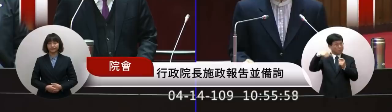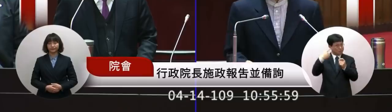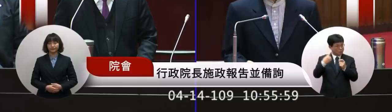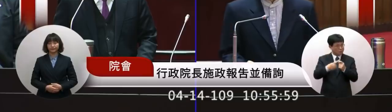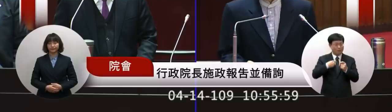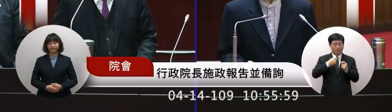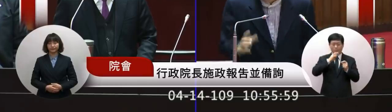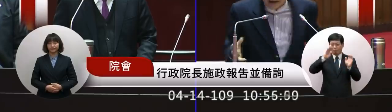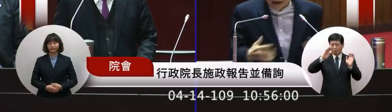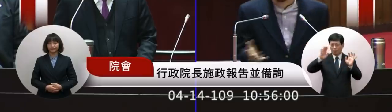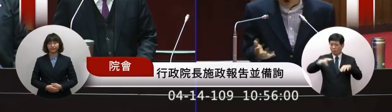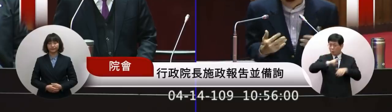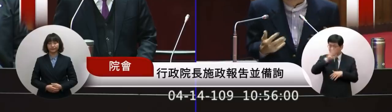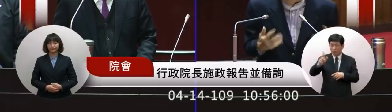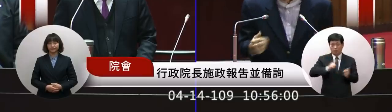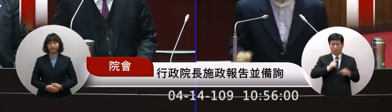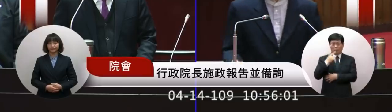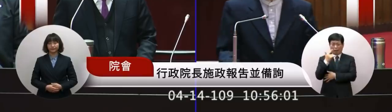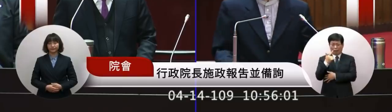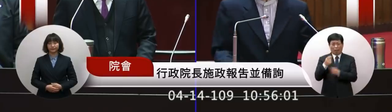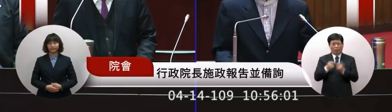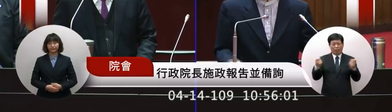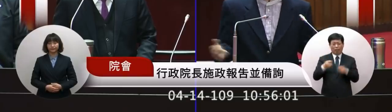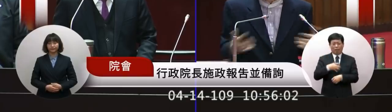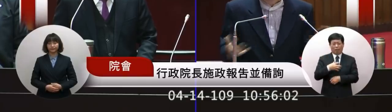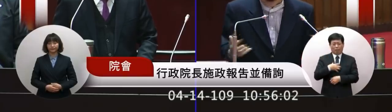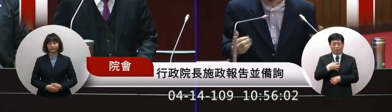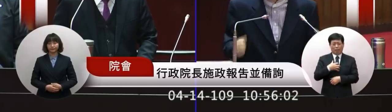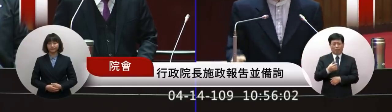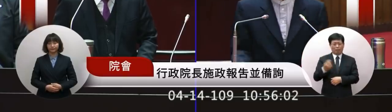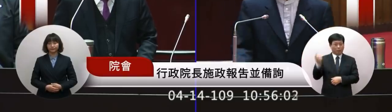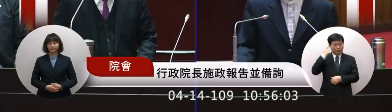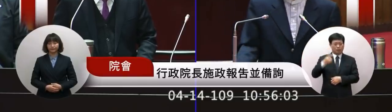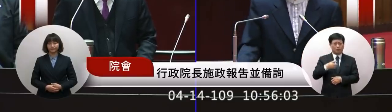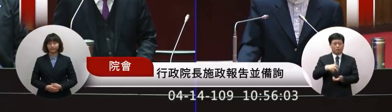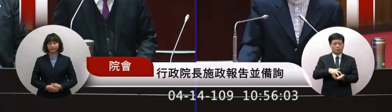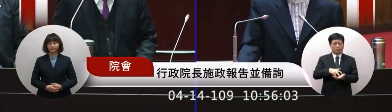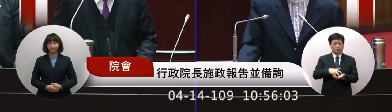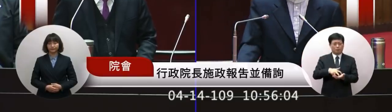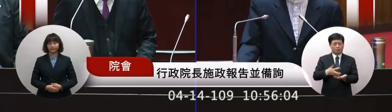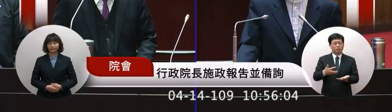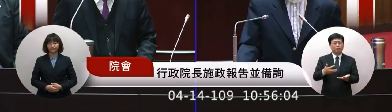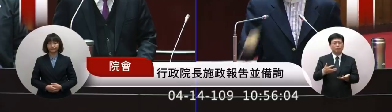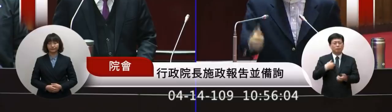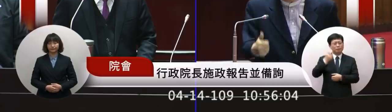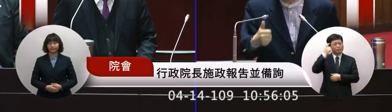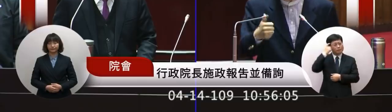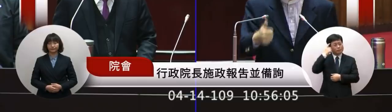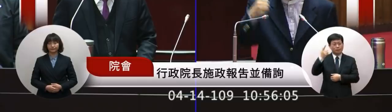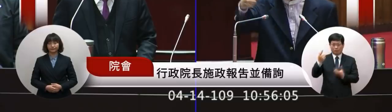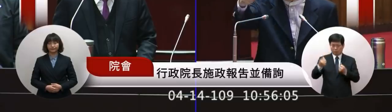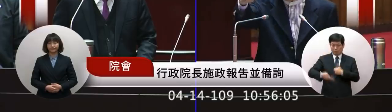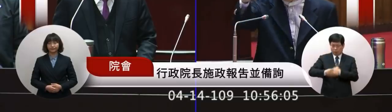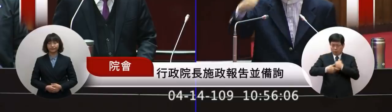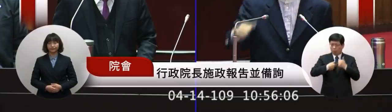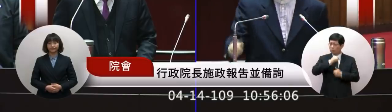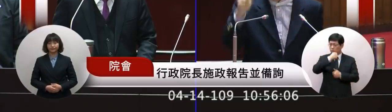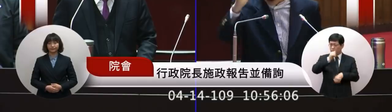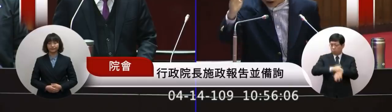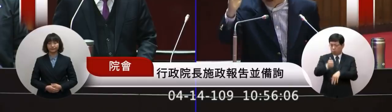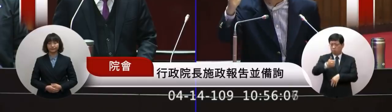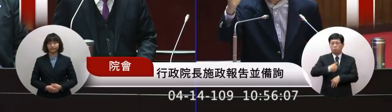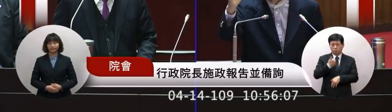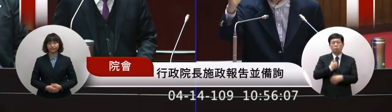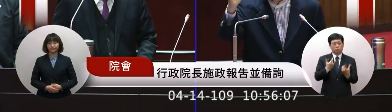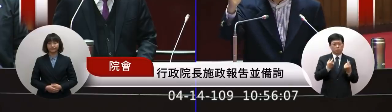啦，迄听了会喘，你知影无？真正听了会喘。啊，我想讲，啊，伊嘛甲咱学了台湾做了真赞，